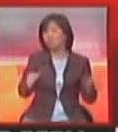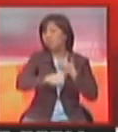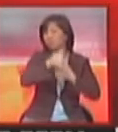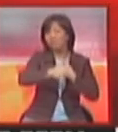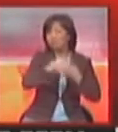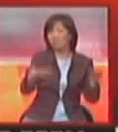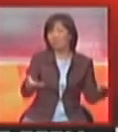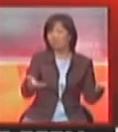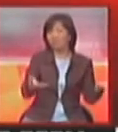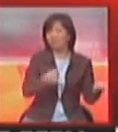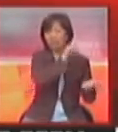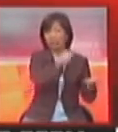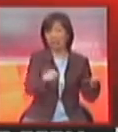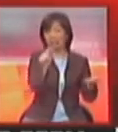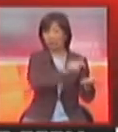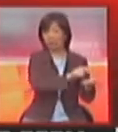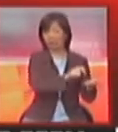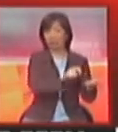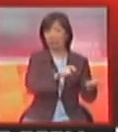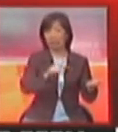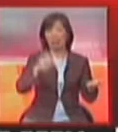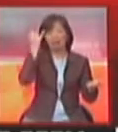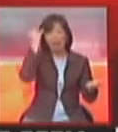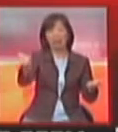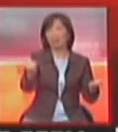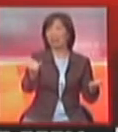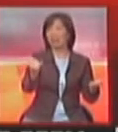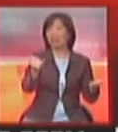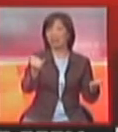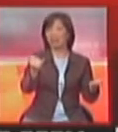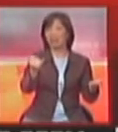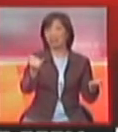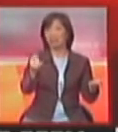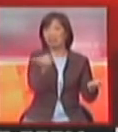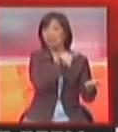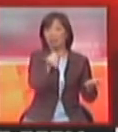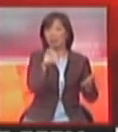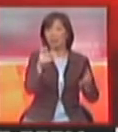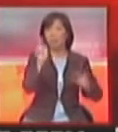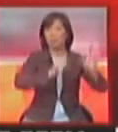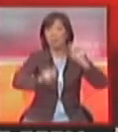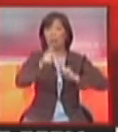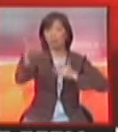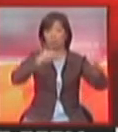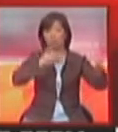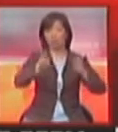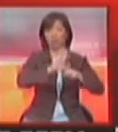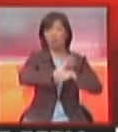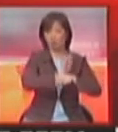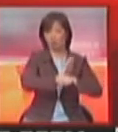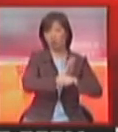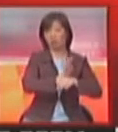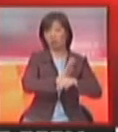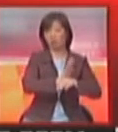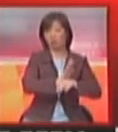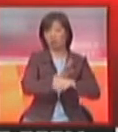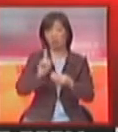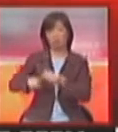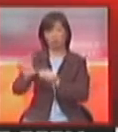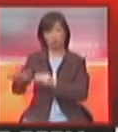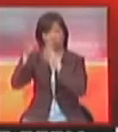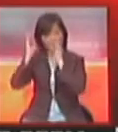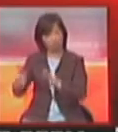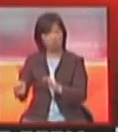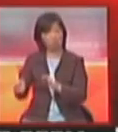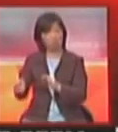peligro. Ang T3 ay pinag-isipan at binuo bilang isang public service program. At dahil sa desisyong ito ng